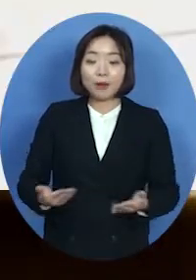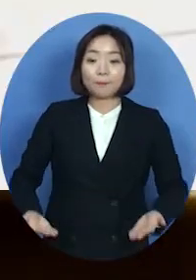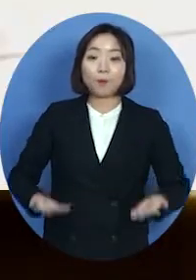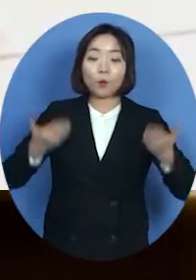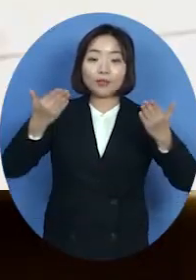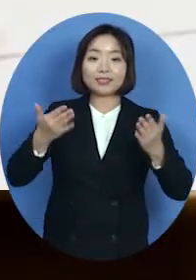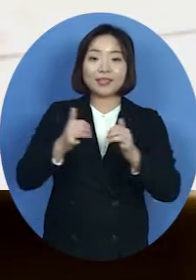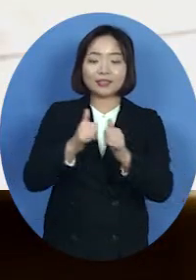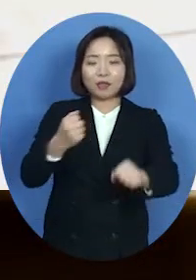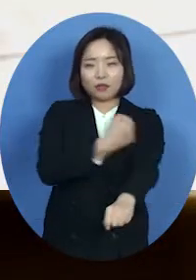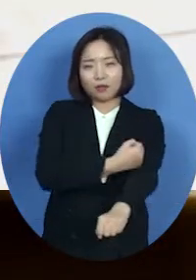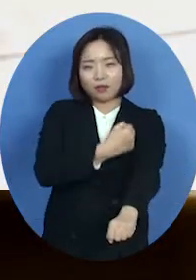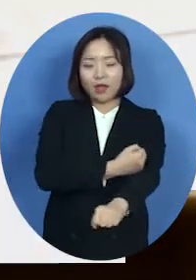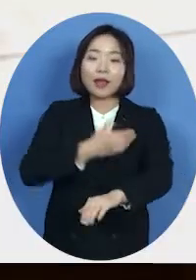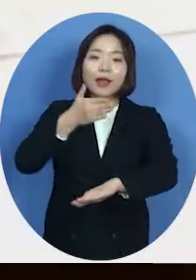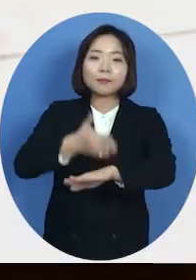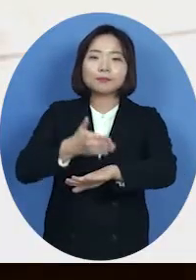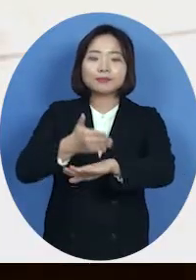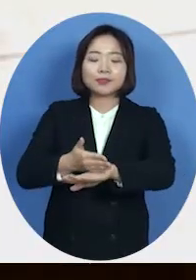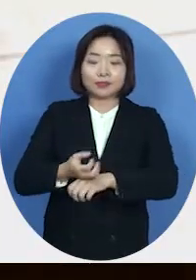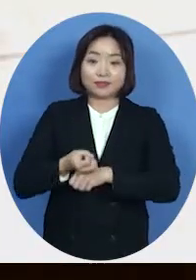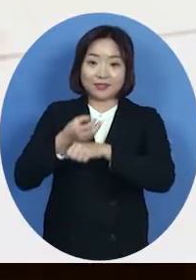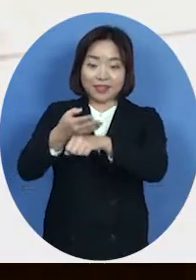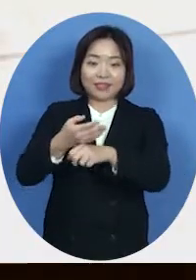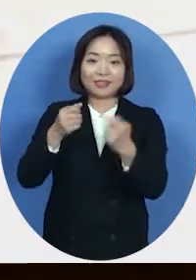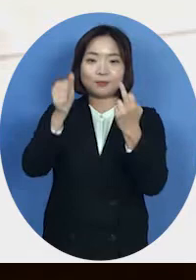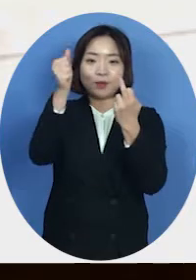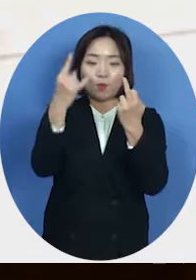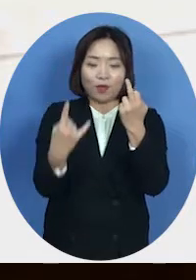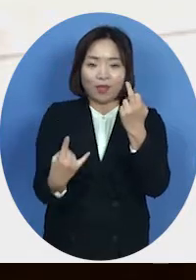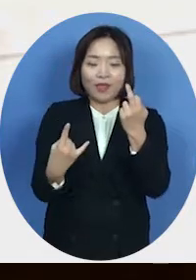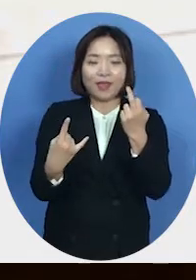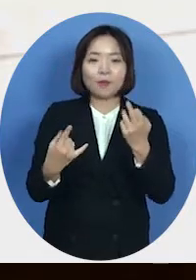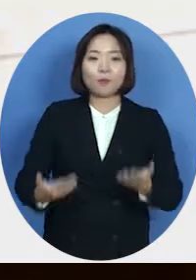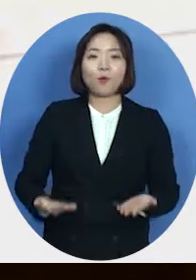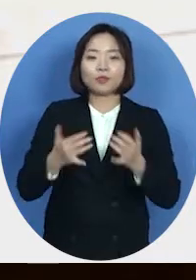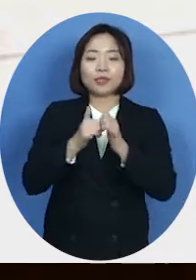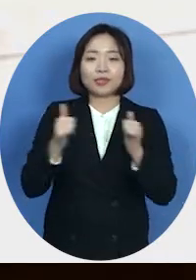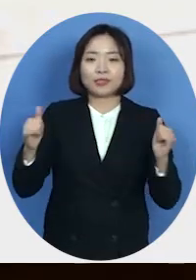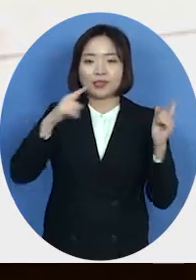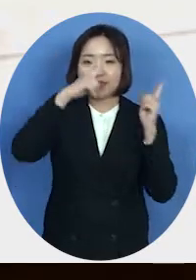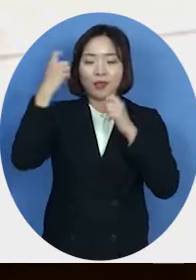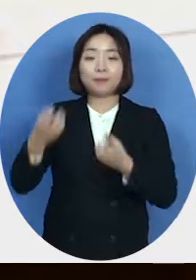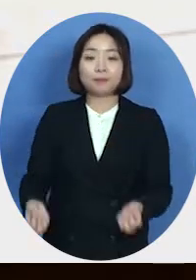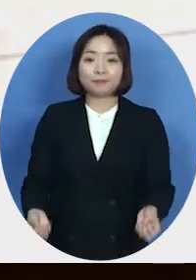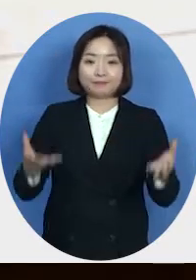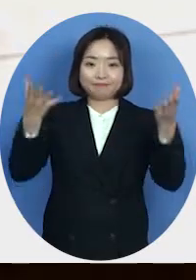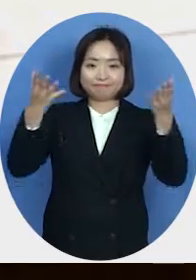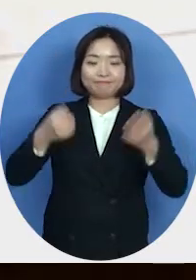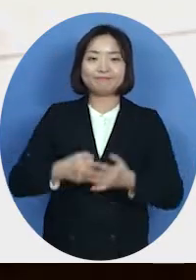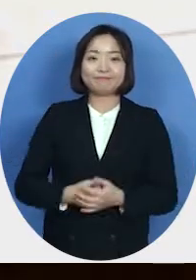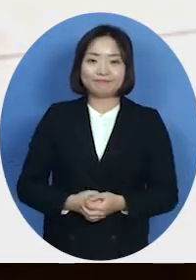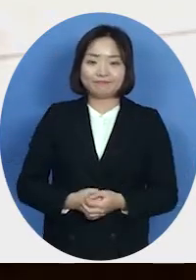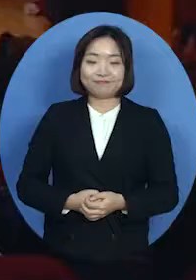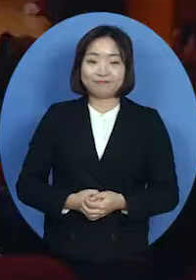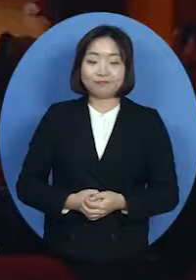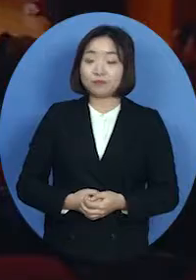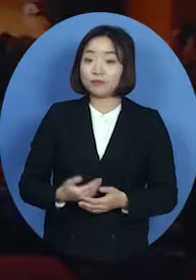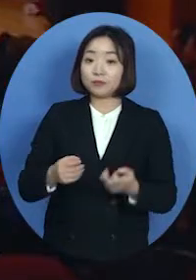공주시가 자원봉사자들의 노고에 감사를 전하는 제 12회 자원봉사자 이 날 기념행사를 개최했습니다